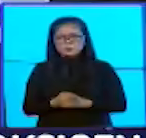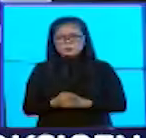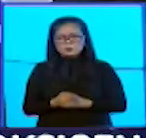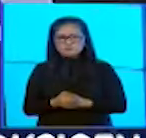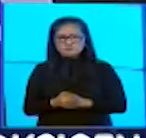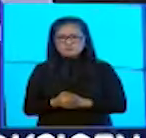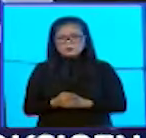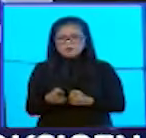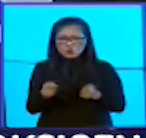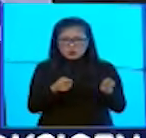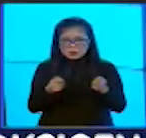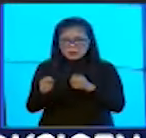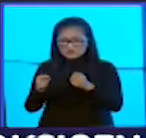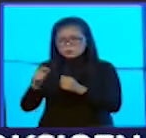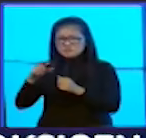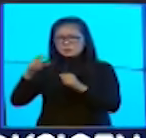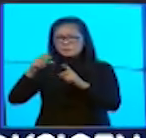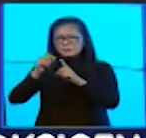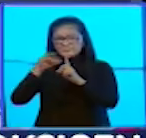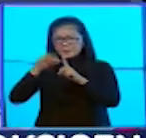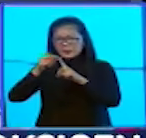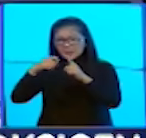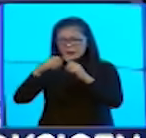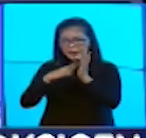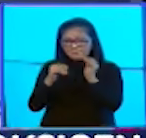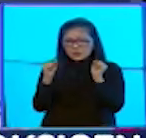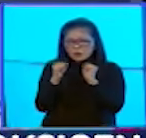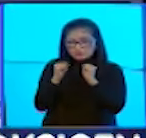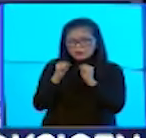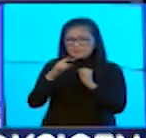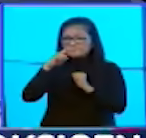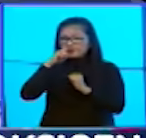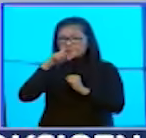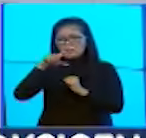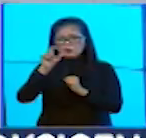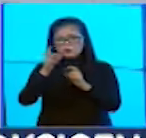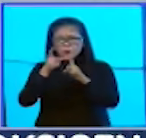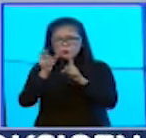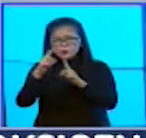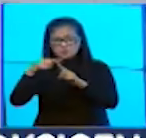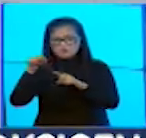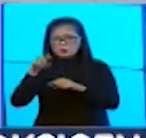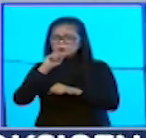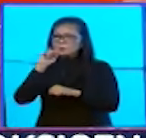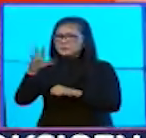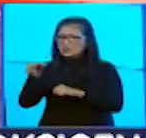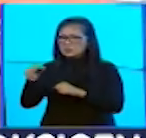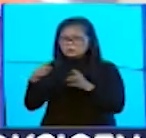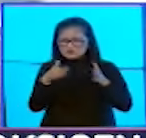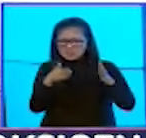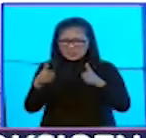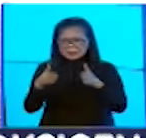Koordinator PPKM Darurat sekaligus Menko Kemaritiman dan Investasi Luhut Binsar Panjaitan menyebutkan berbagai langkah sudah dilakukan pemerintah